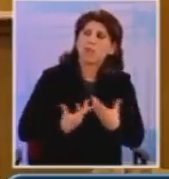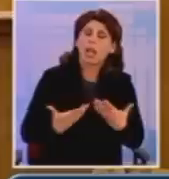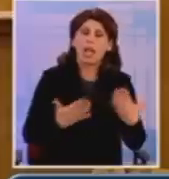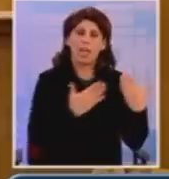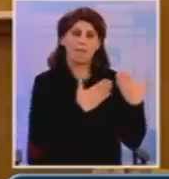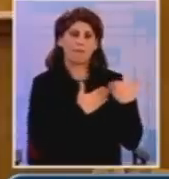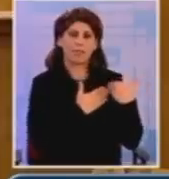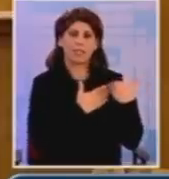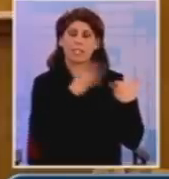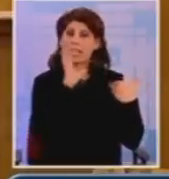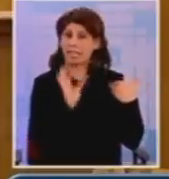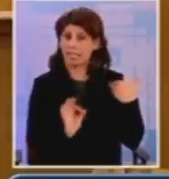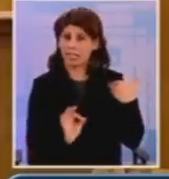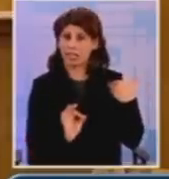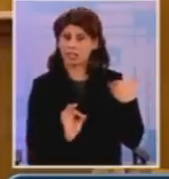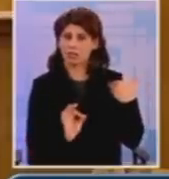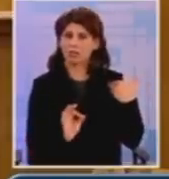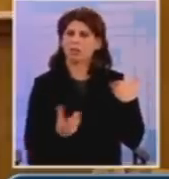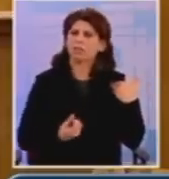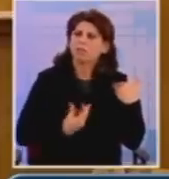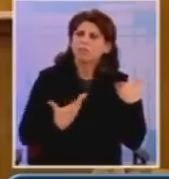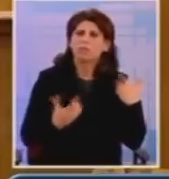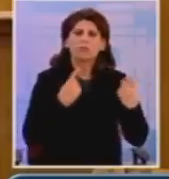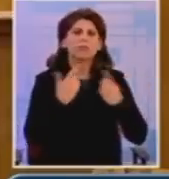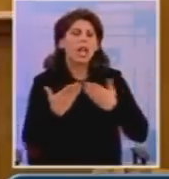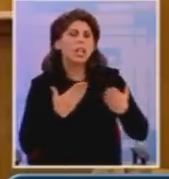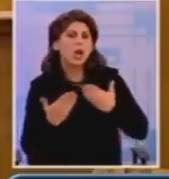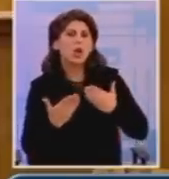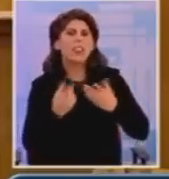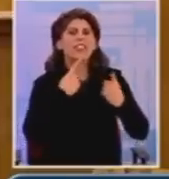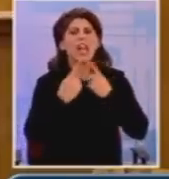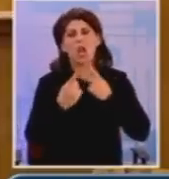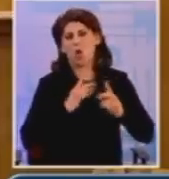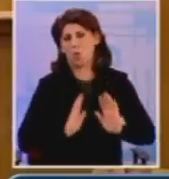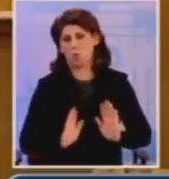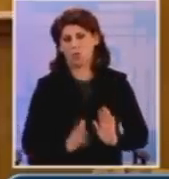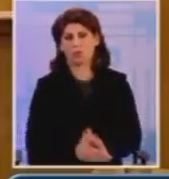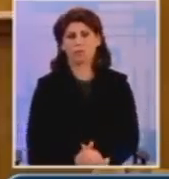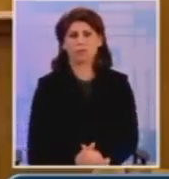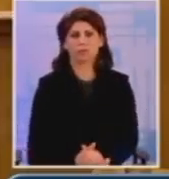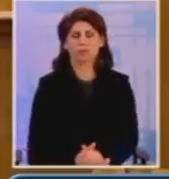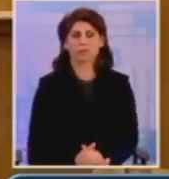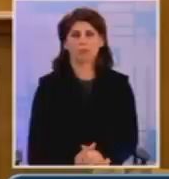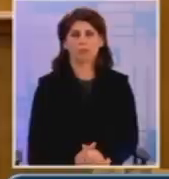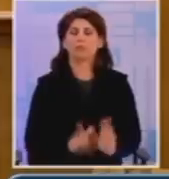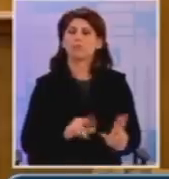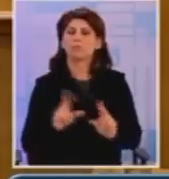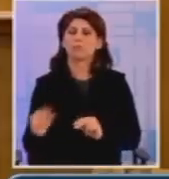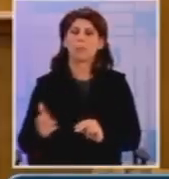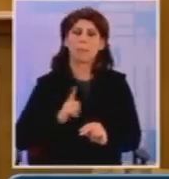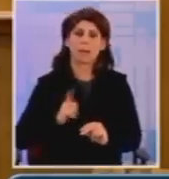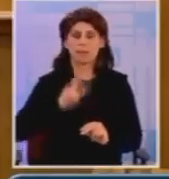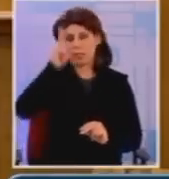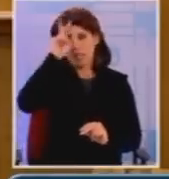και ειλικρίνειας, με διάθεση συνεννόησης και διαλόγου. Το ίδιο όμως περιμένουμε και από τη